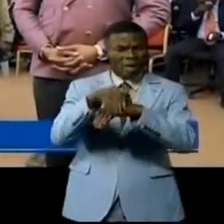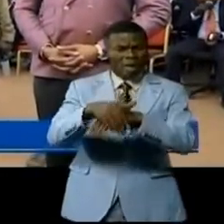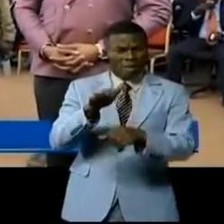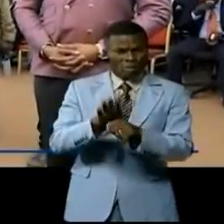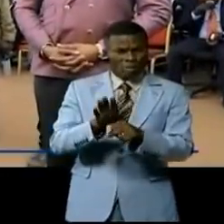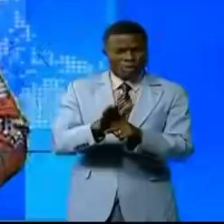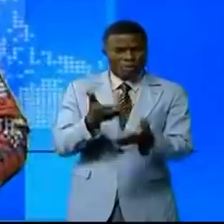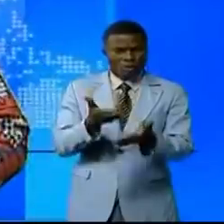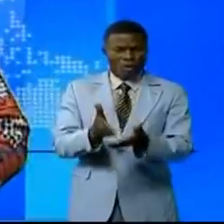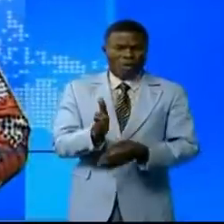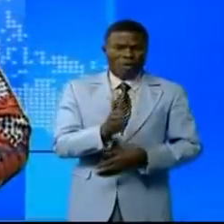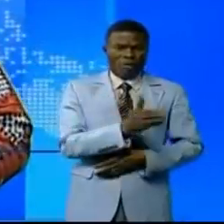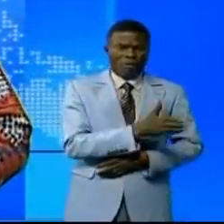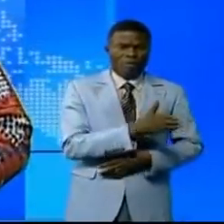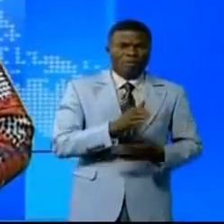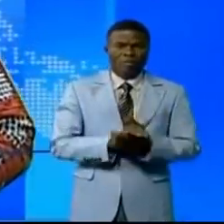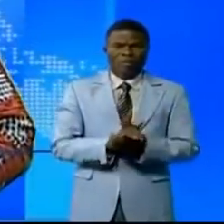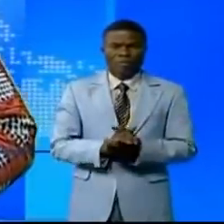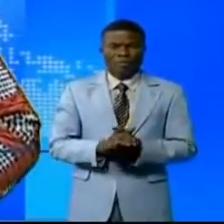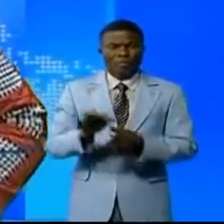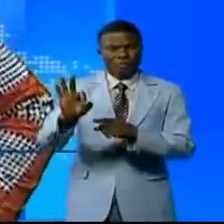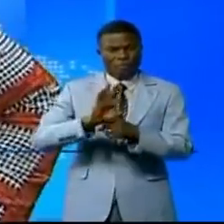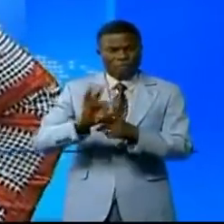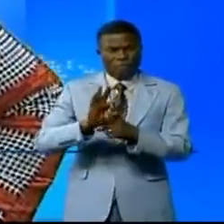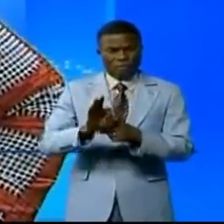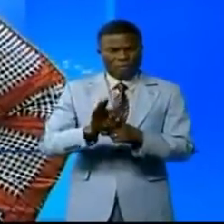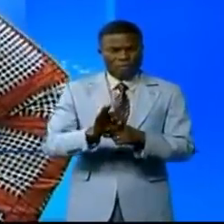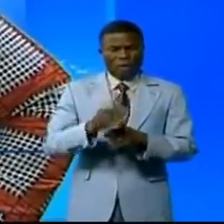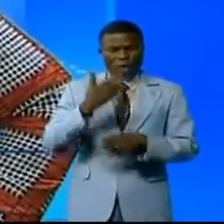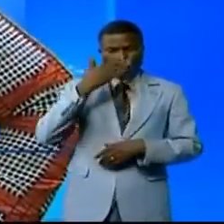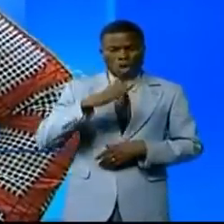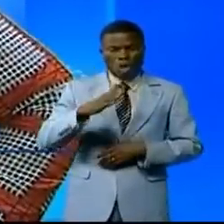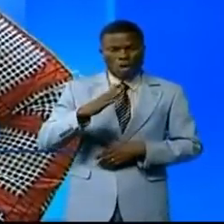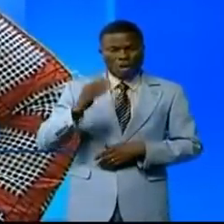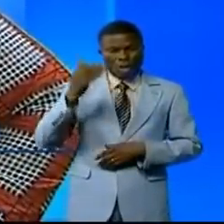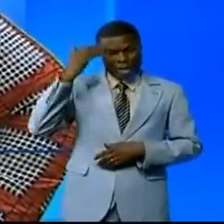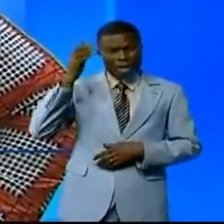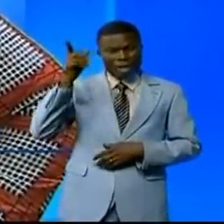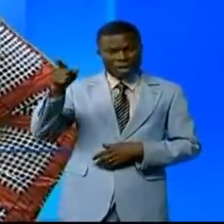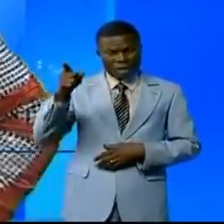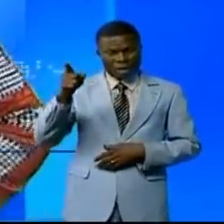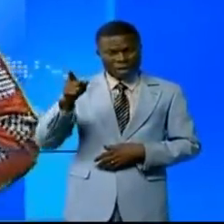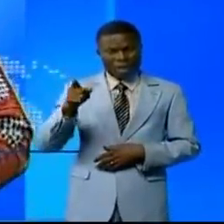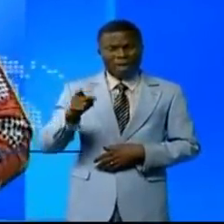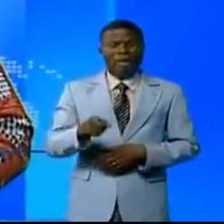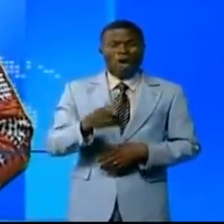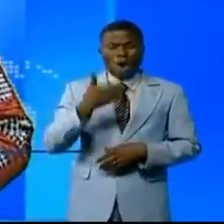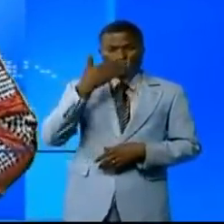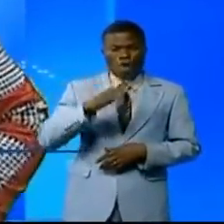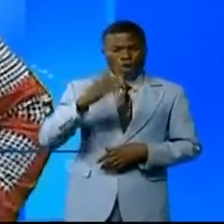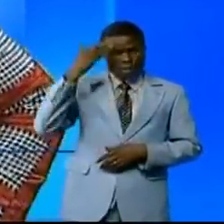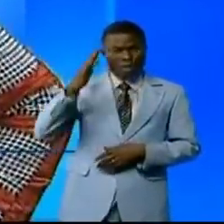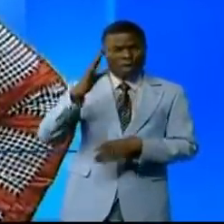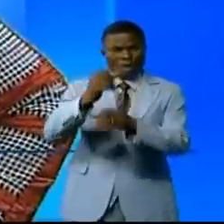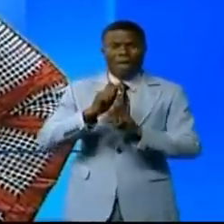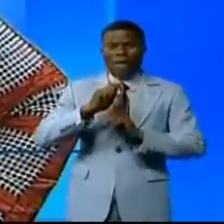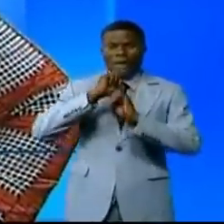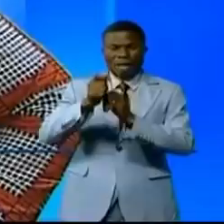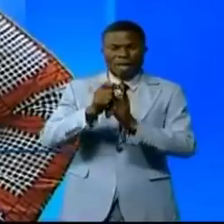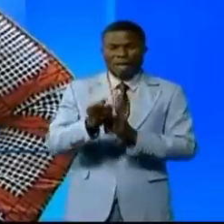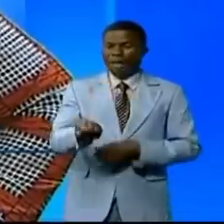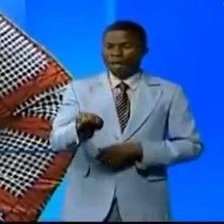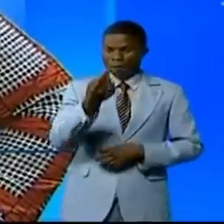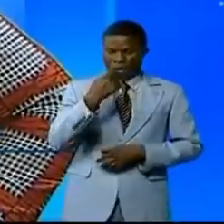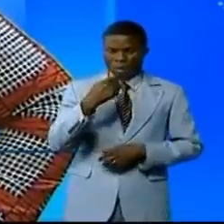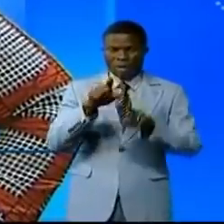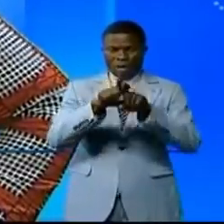davantage. Quelques formations hospitalières de Mbandaka ont bénéficié d'un don des